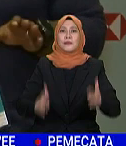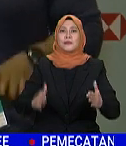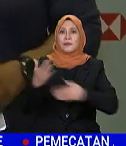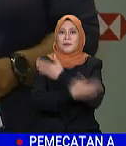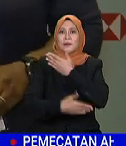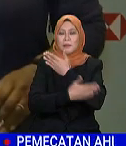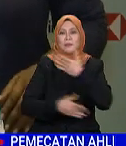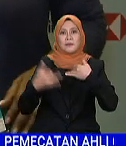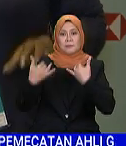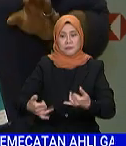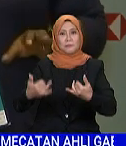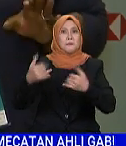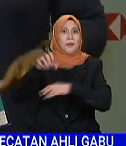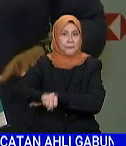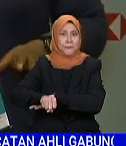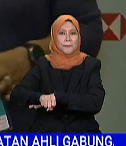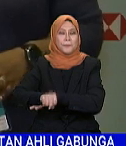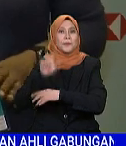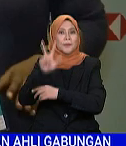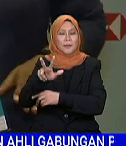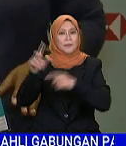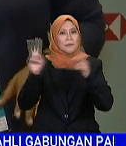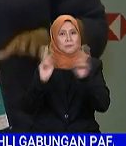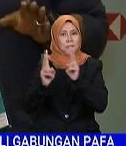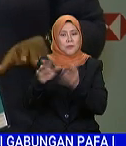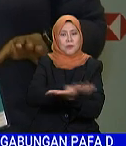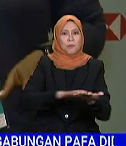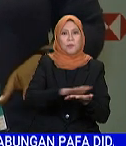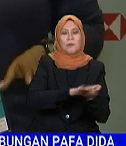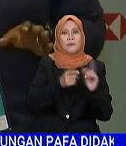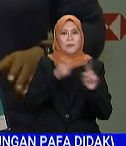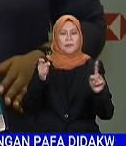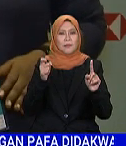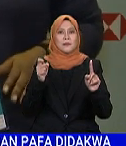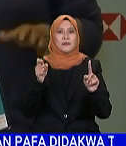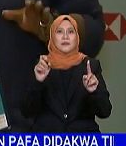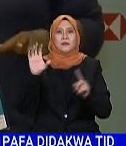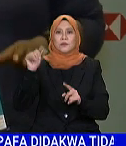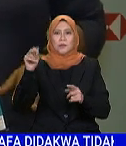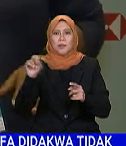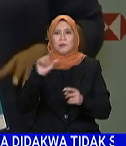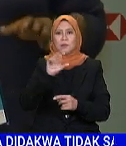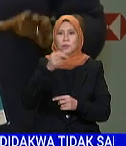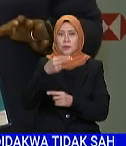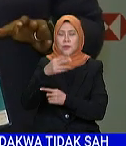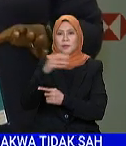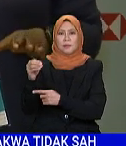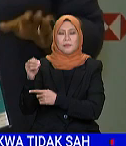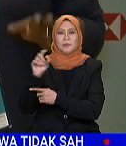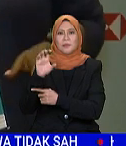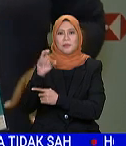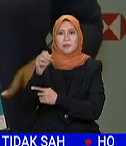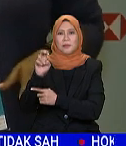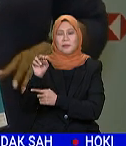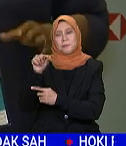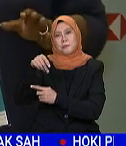negara berlangsung malam ini, iaitu tiga aksi beregu campuran daripada pasangan Chan Peng Sun, Go Liu Ying, Chen Tang Ji,